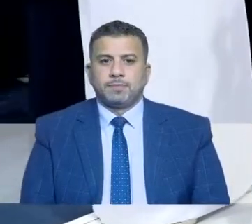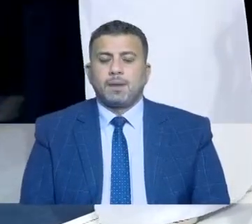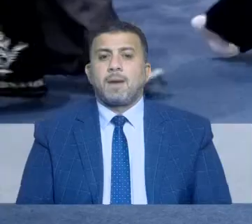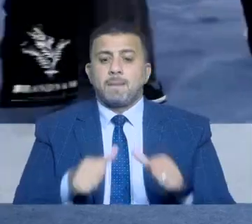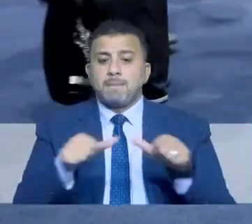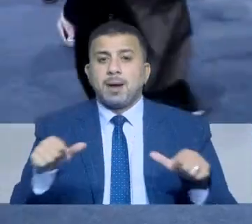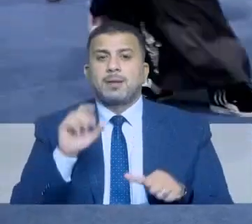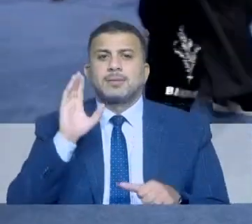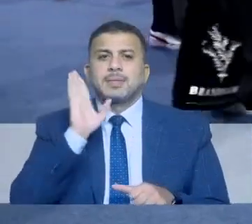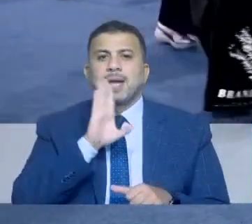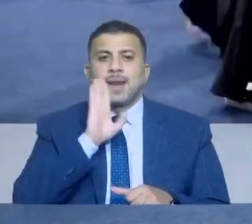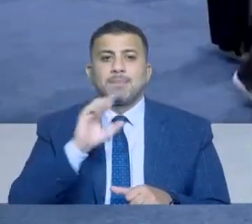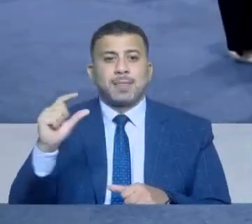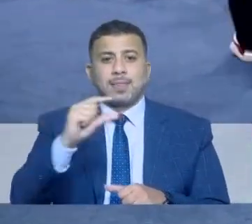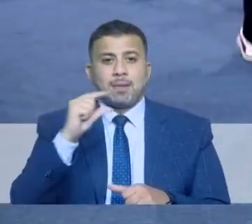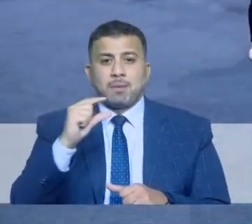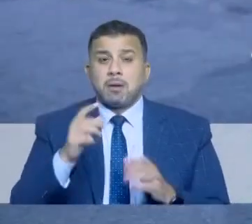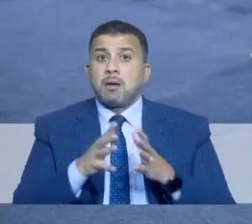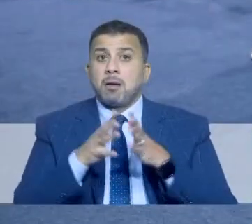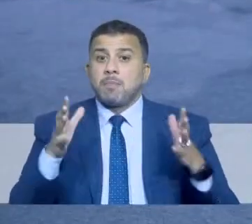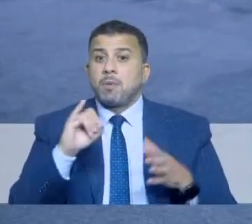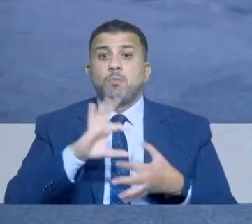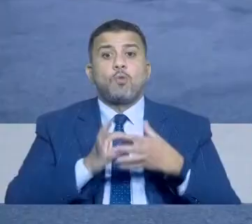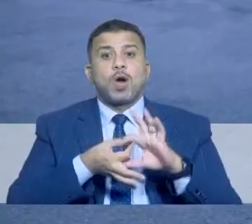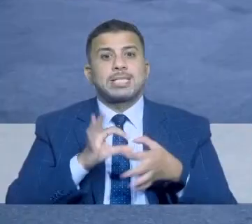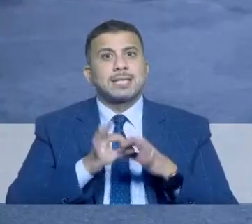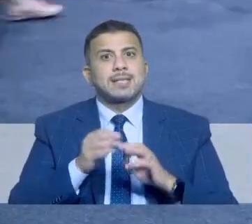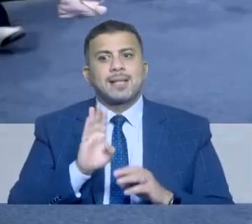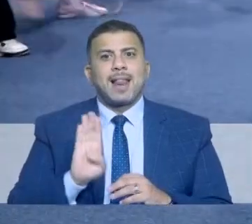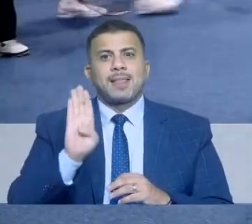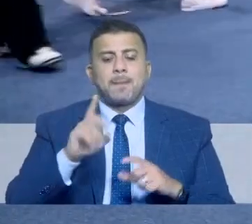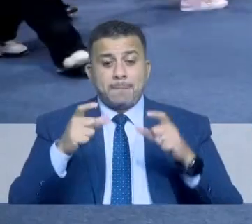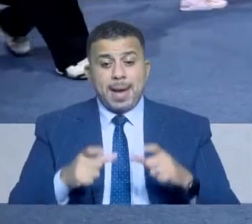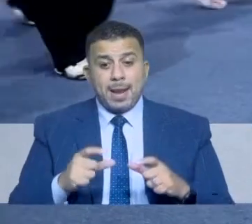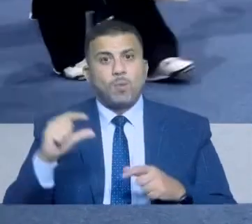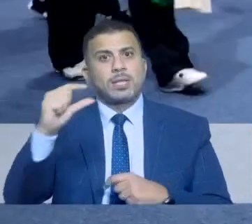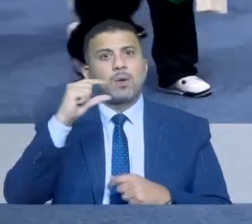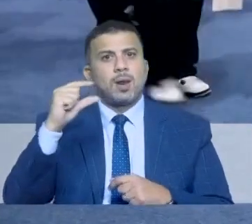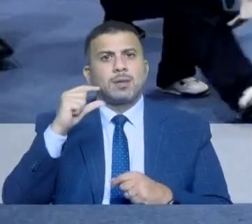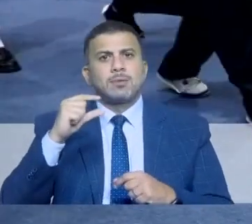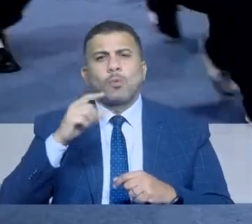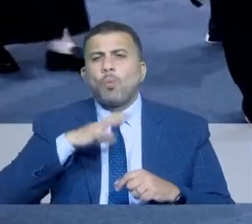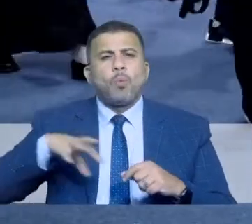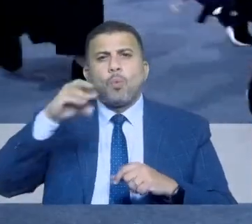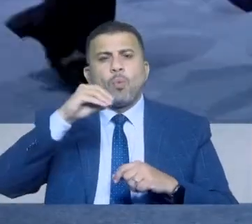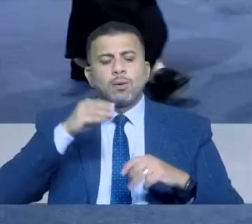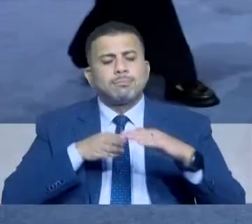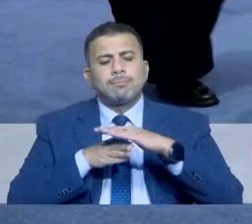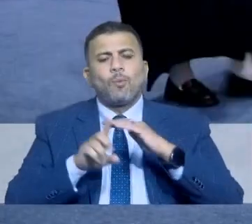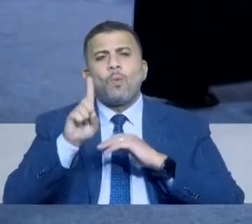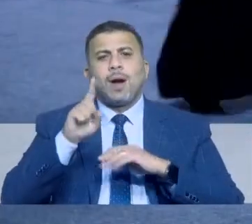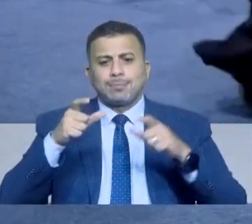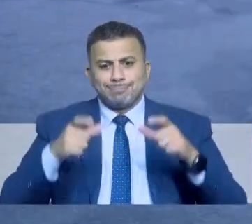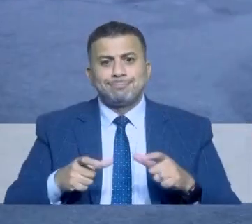معرض التعليم الدولي يجمع كبرى الجامعات والمؤسسات الأكاديمية المحلية والدولية تحت سقف واحد، الأمر